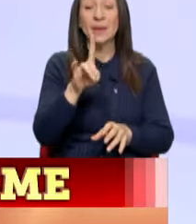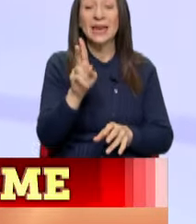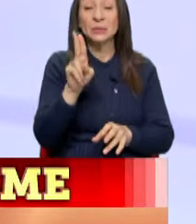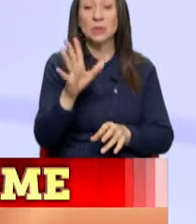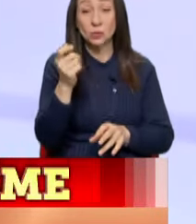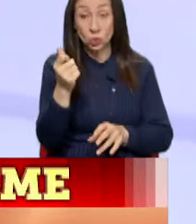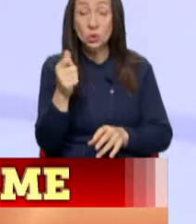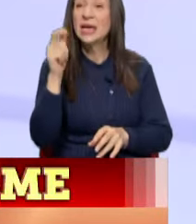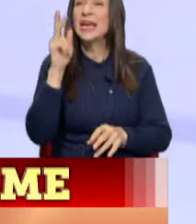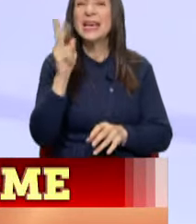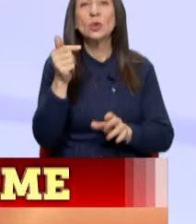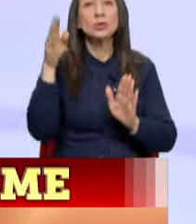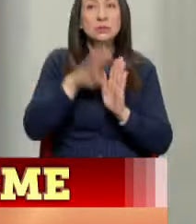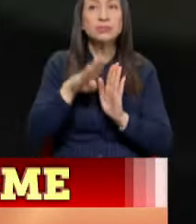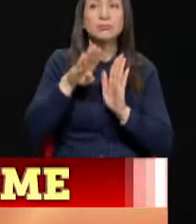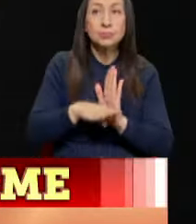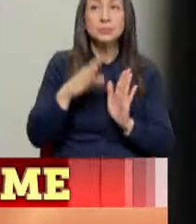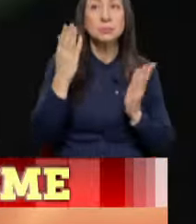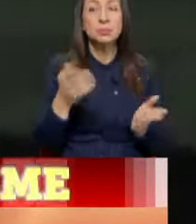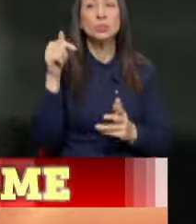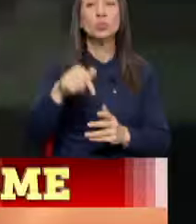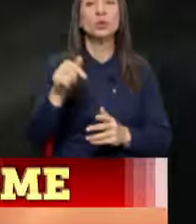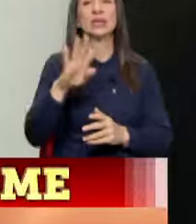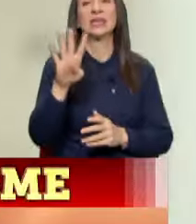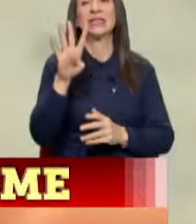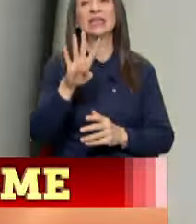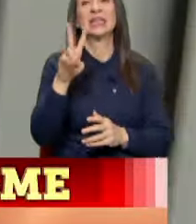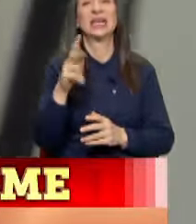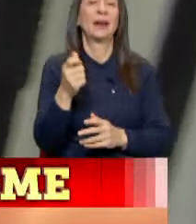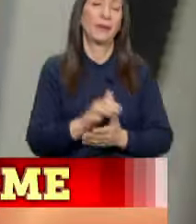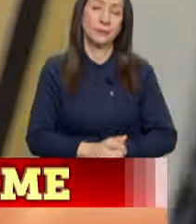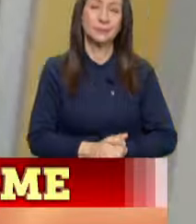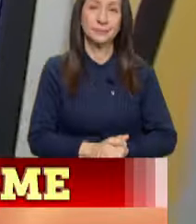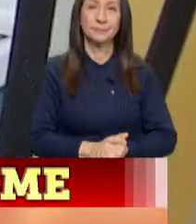kuruştu iki gün gelen üst üste indirime rağmen bugün 42